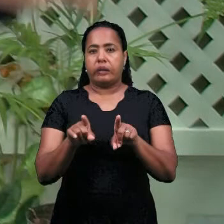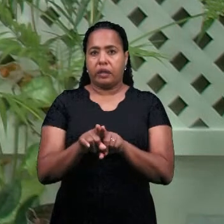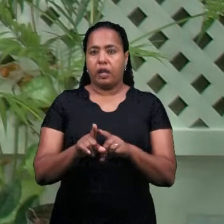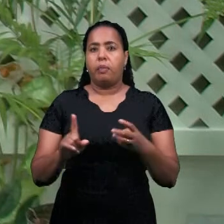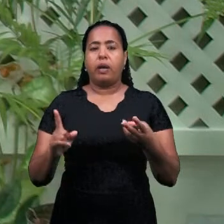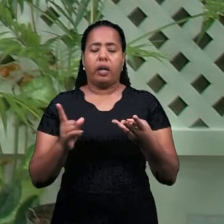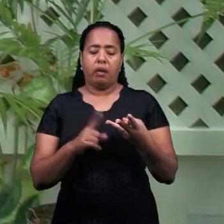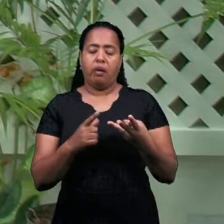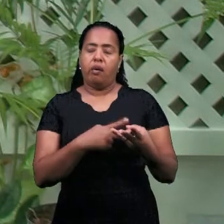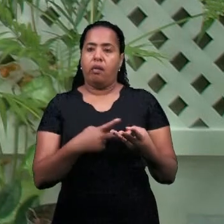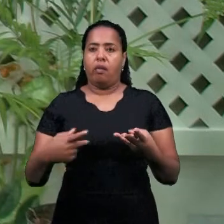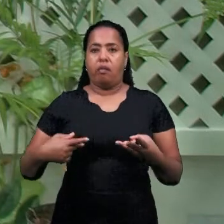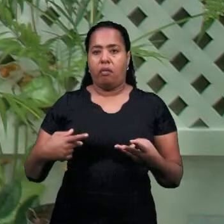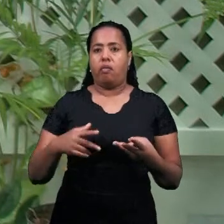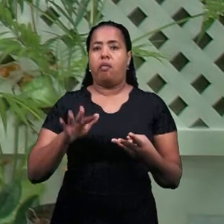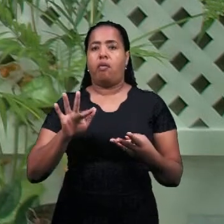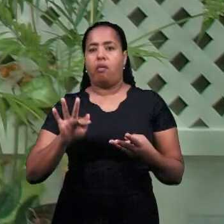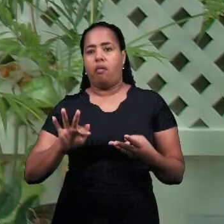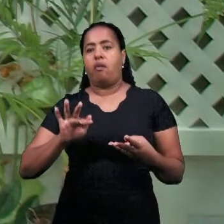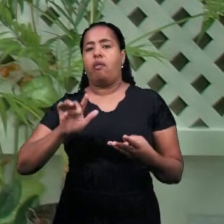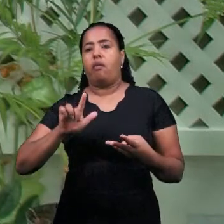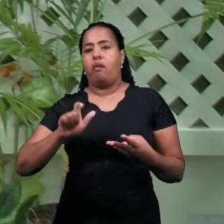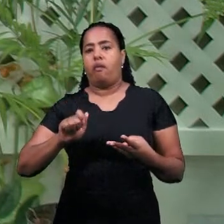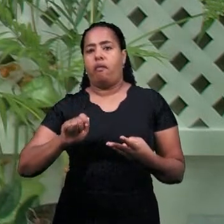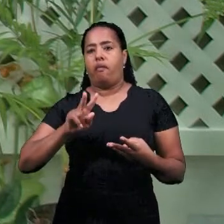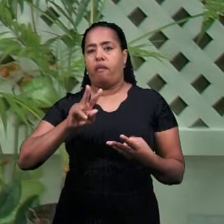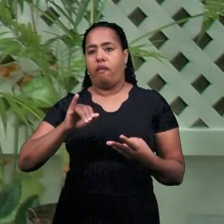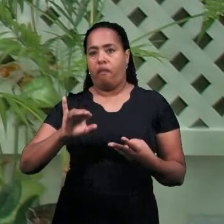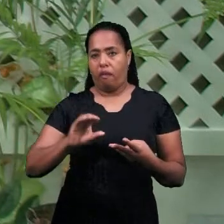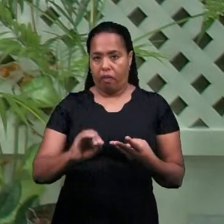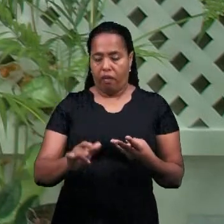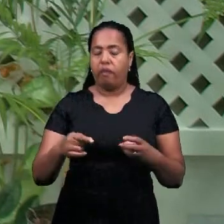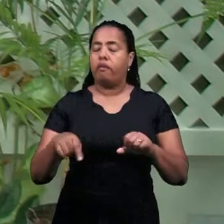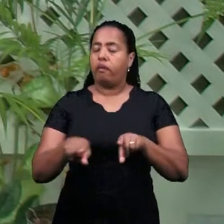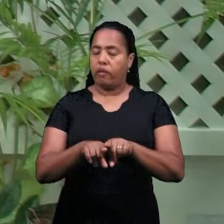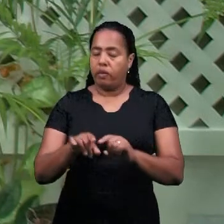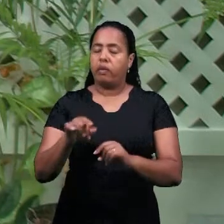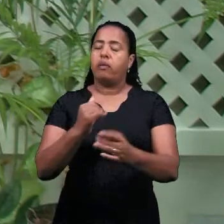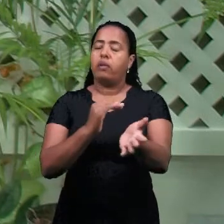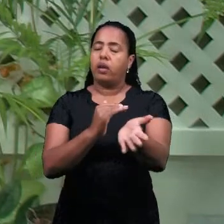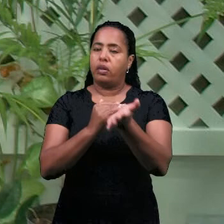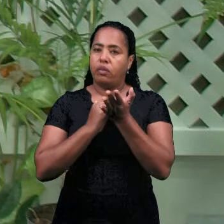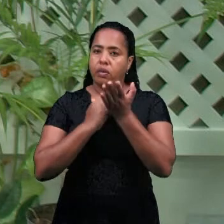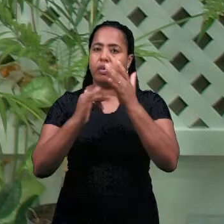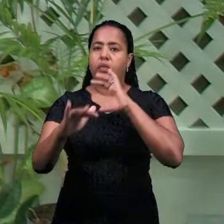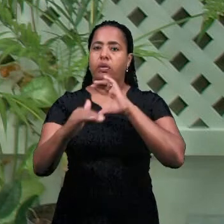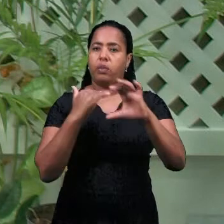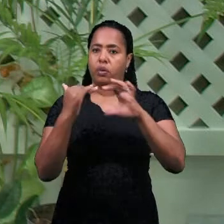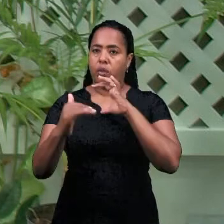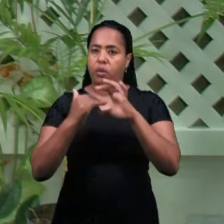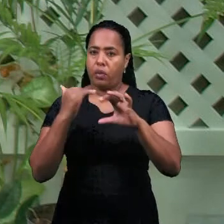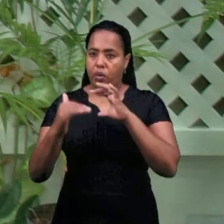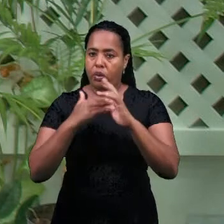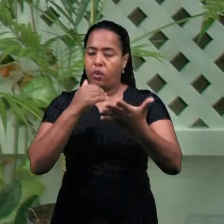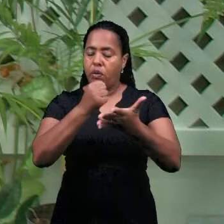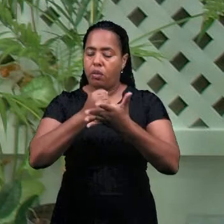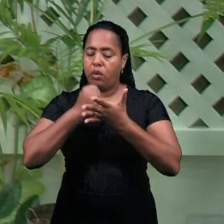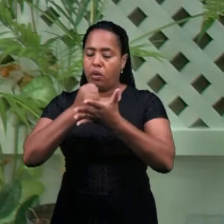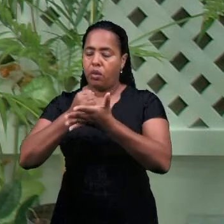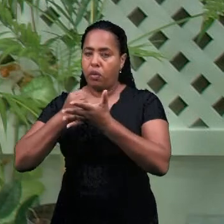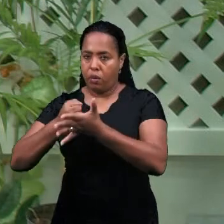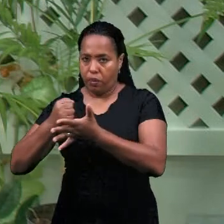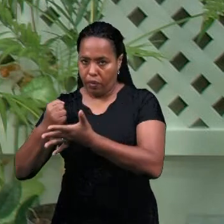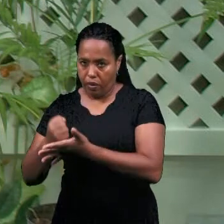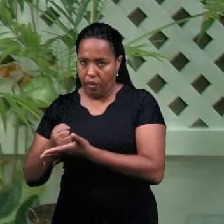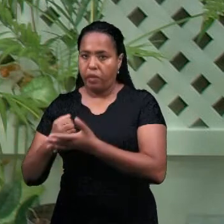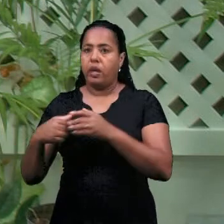ici, Flavio, qui nous aide aussi. En envoyant ses contributions, les collaborations, le moyen en